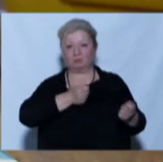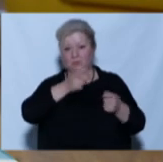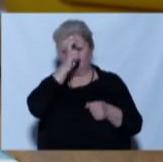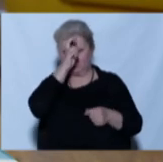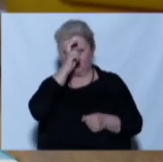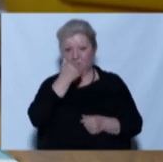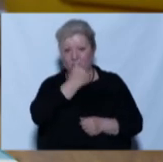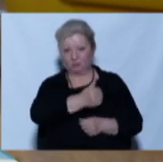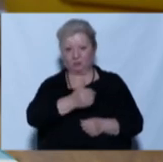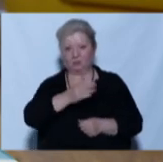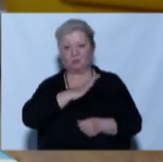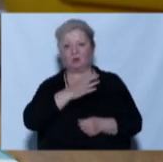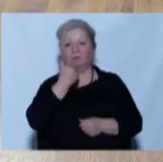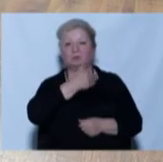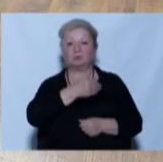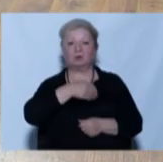ეძახდნენ, ხოლო მისი რელიგიური